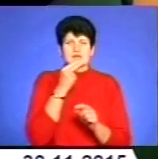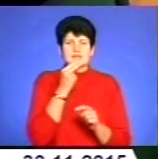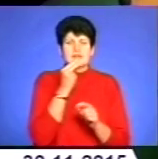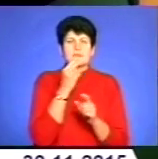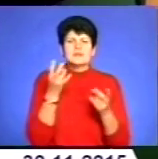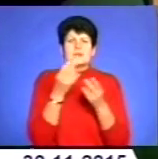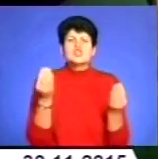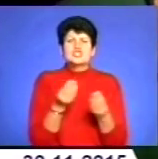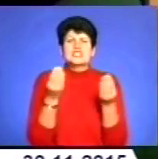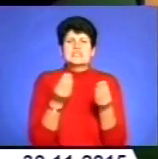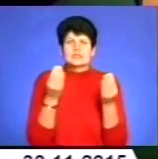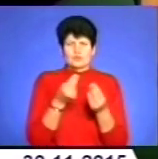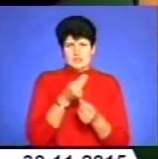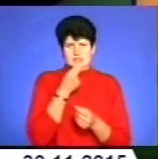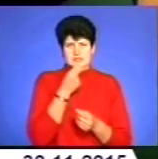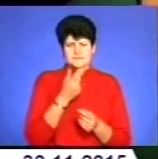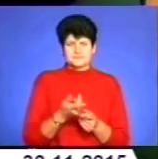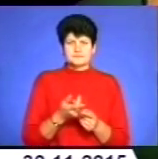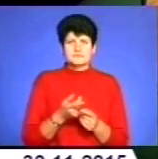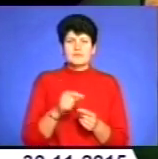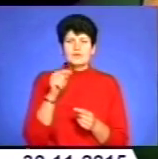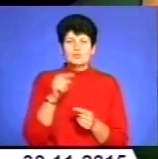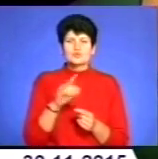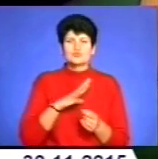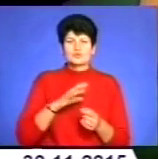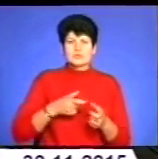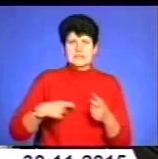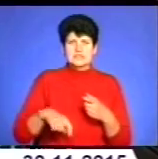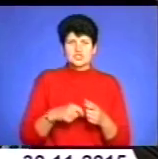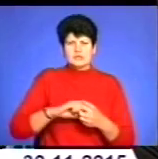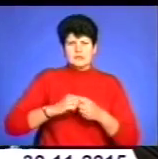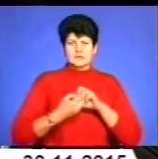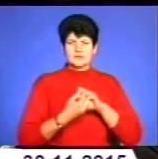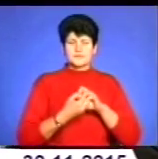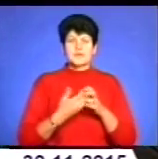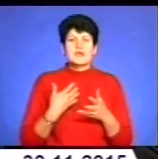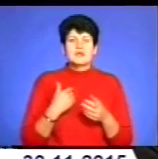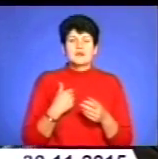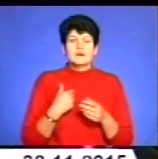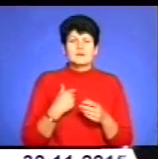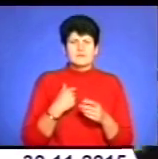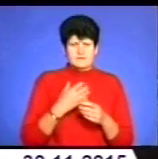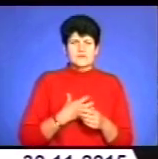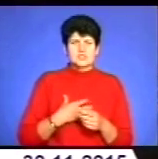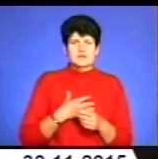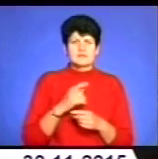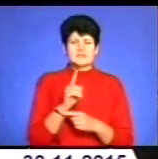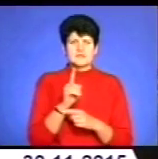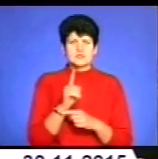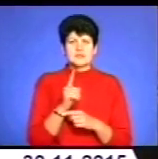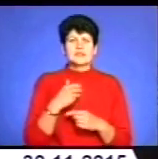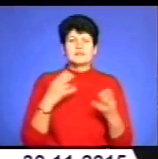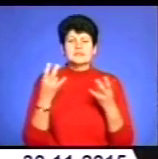пам'ятаю, що вони казали, через те, що буде заворот кішок. Наскільки для вас важлива нині ота свічка пам'яті? Ну, треба з